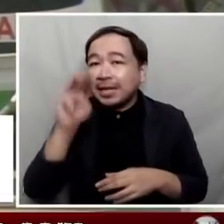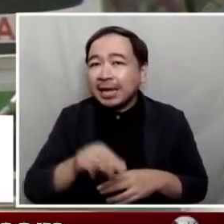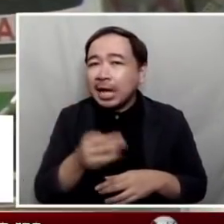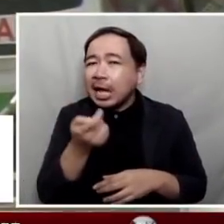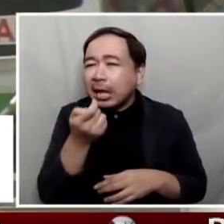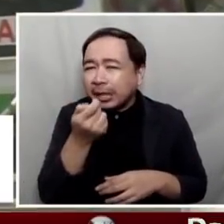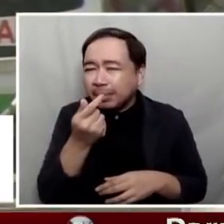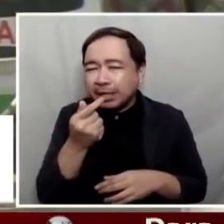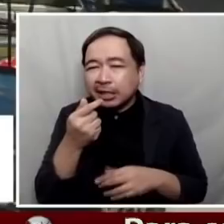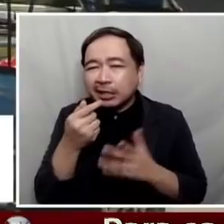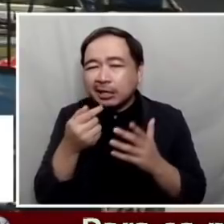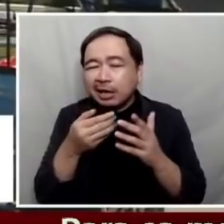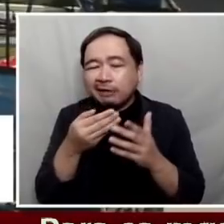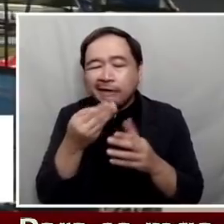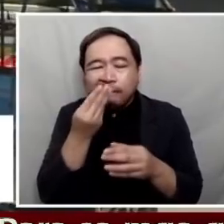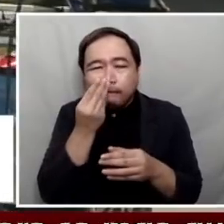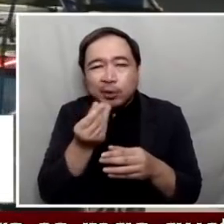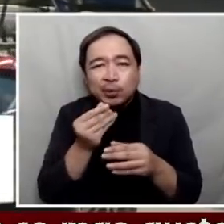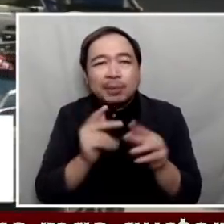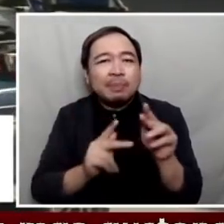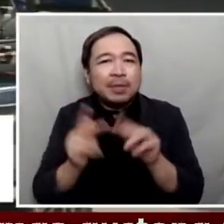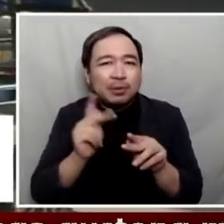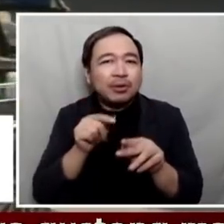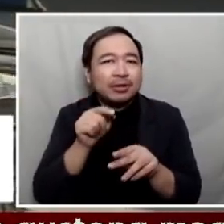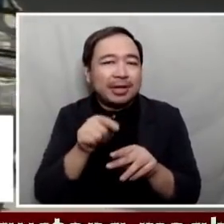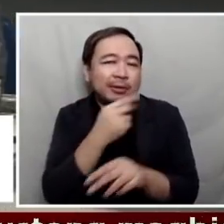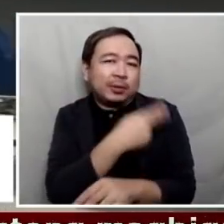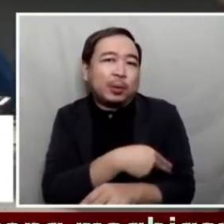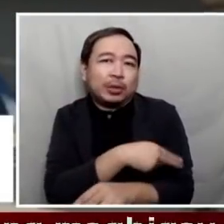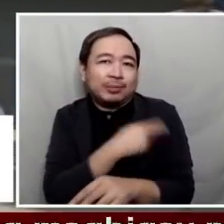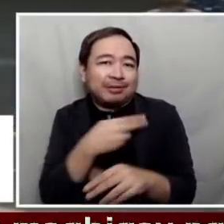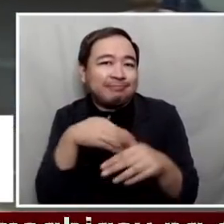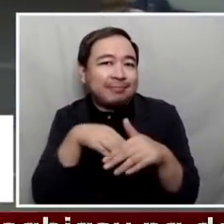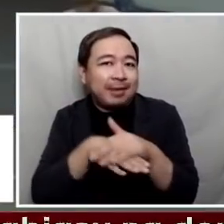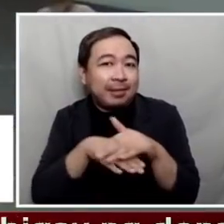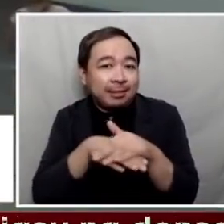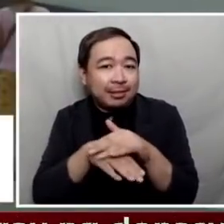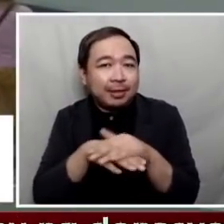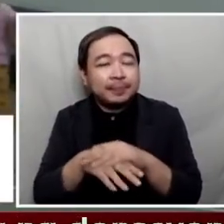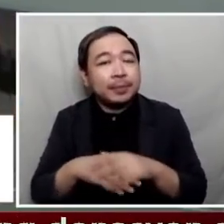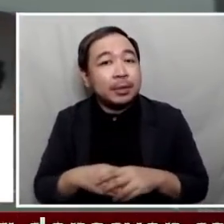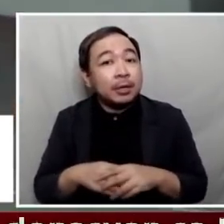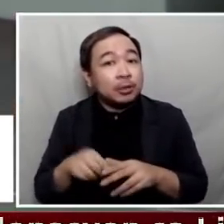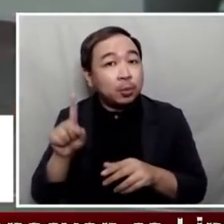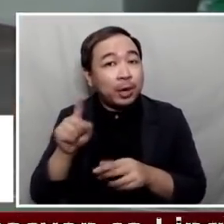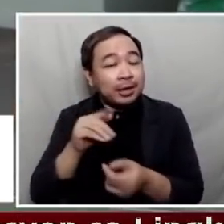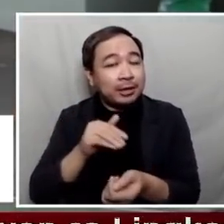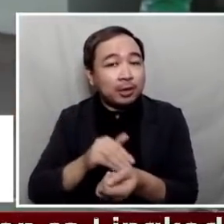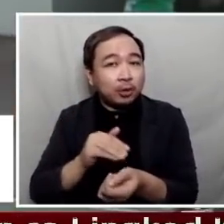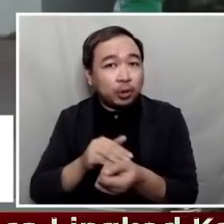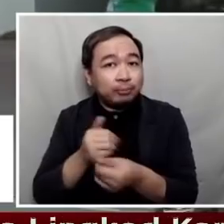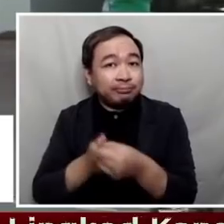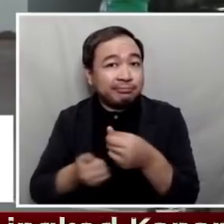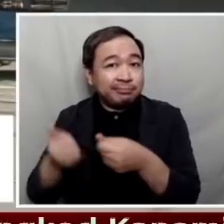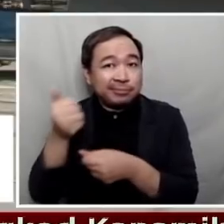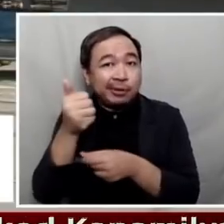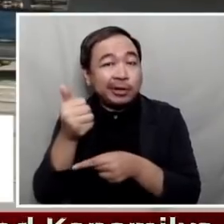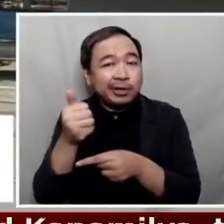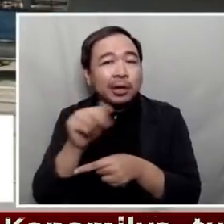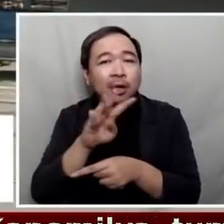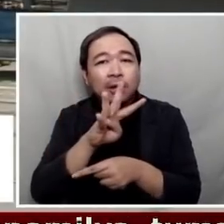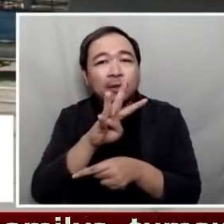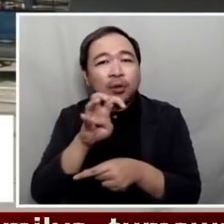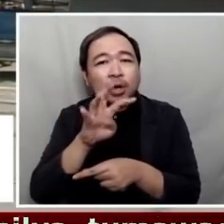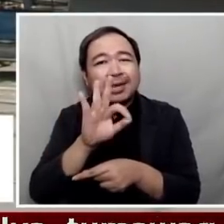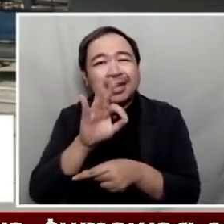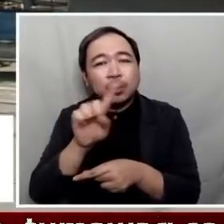mga paggamutan sa lungsod. Ayon kay Manila Health Officer Dr. Arnold Pangan, sa 491 na kama sa mga